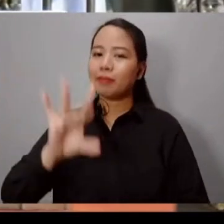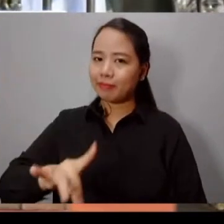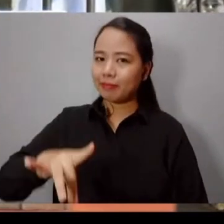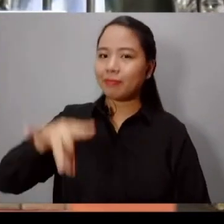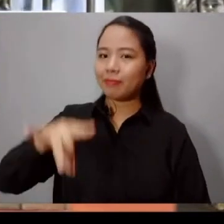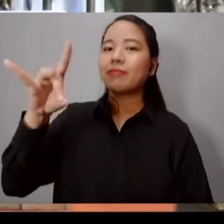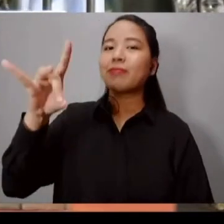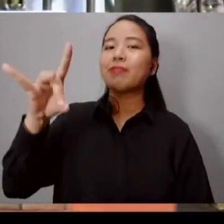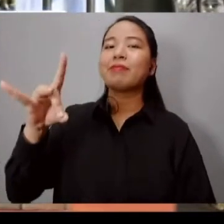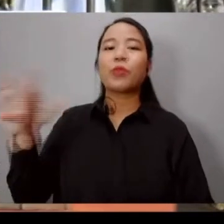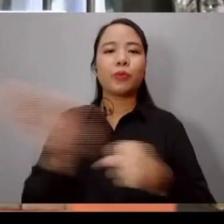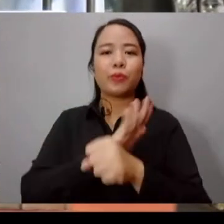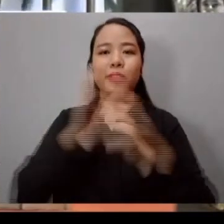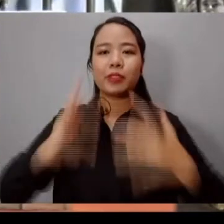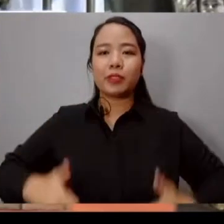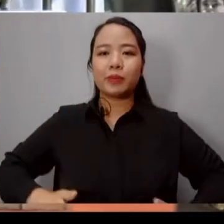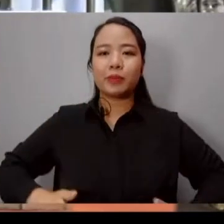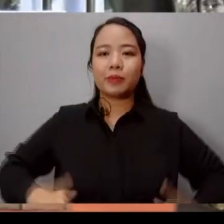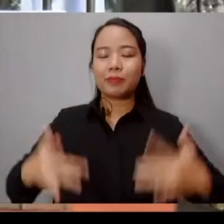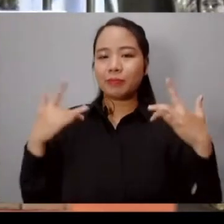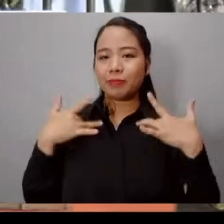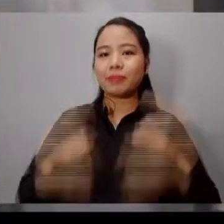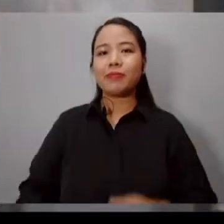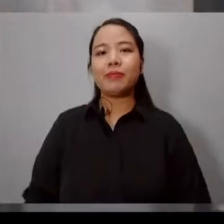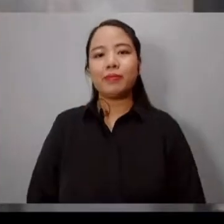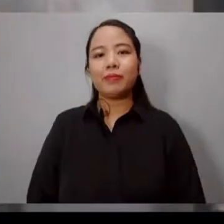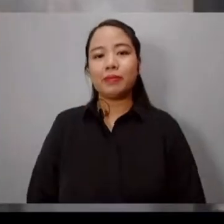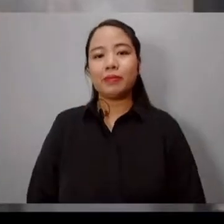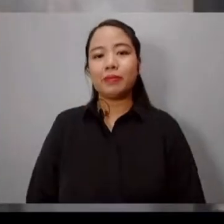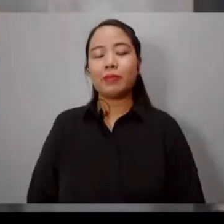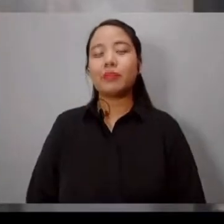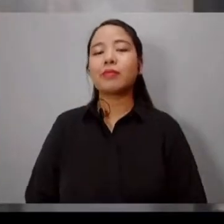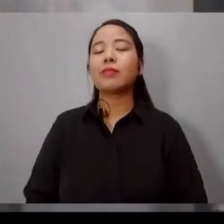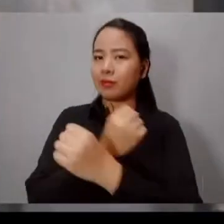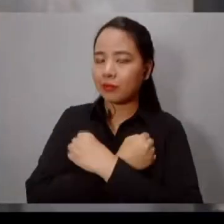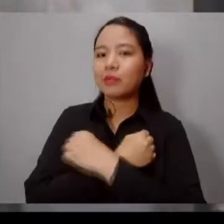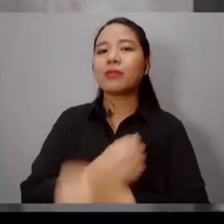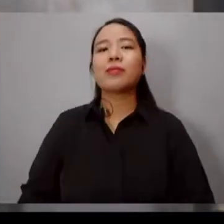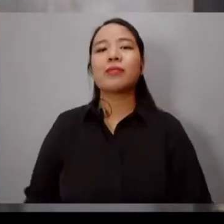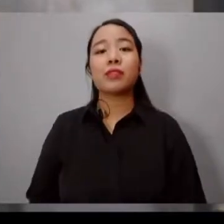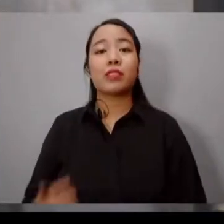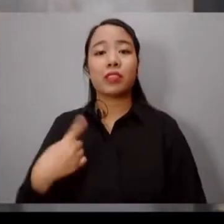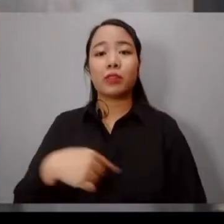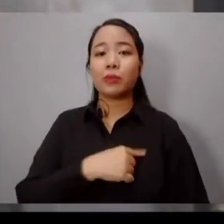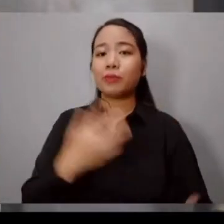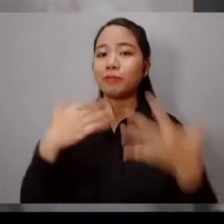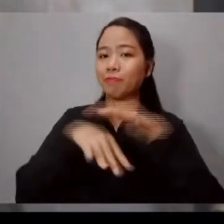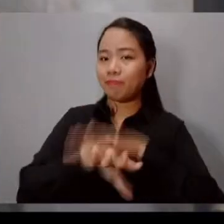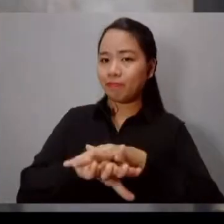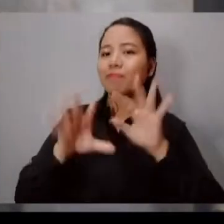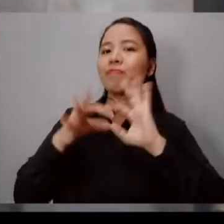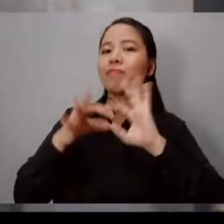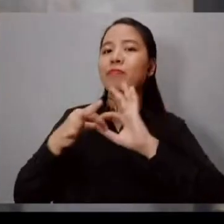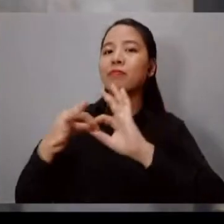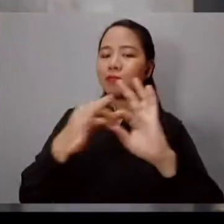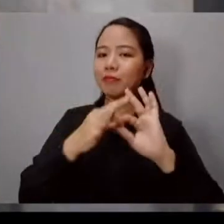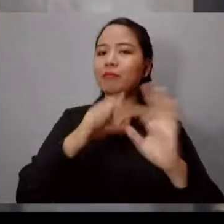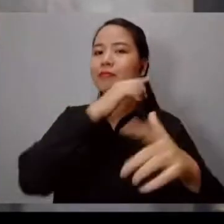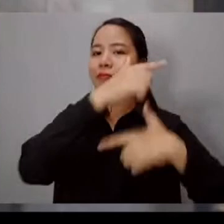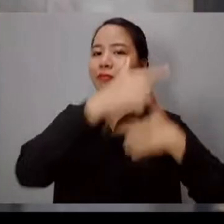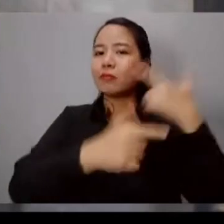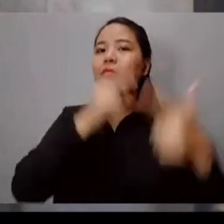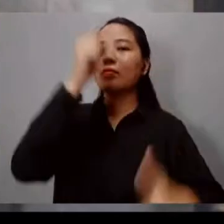buhay. Mga minamahal, tinipon tayo bilang kaanib ng angkan ng Diyos, kaya dumulog tayo sa